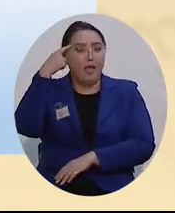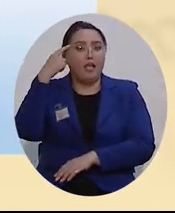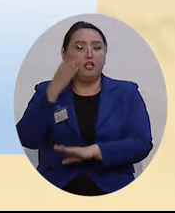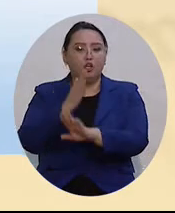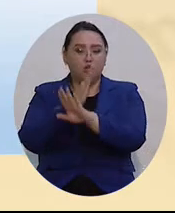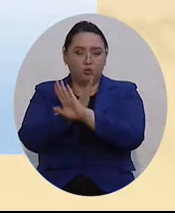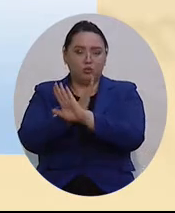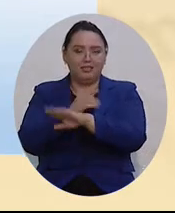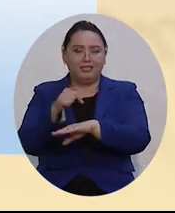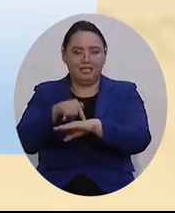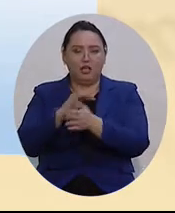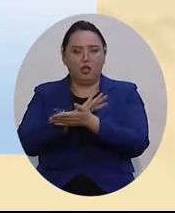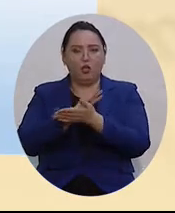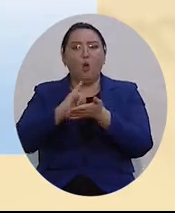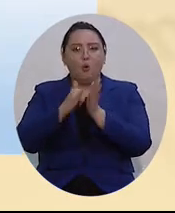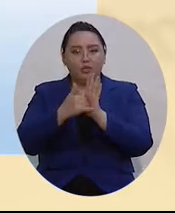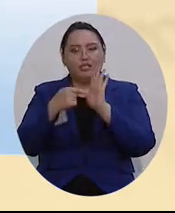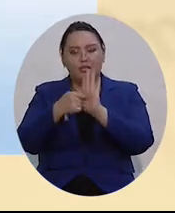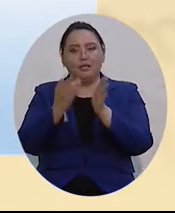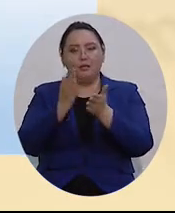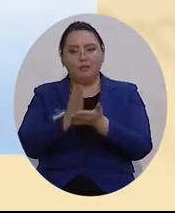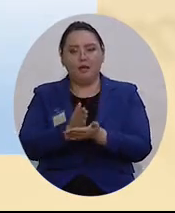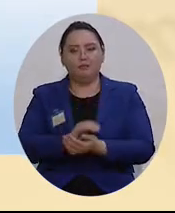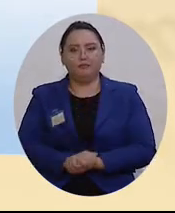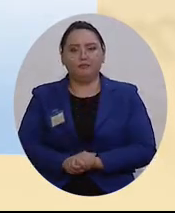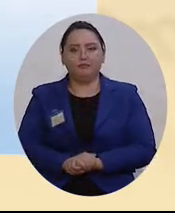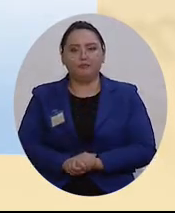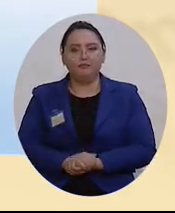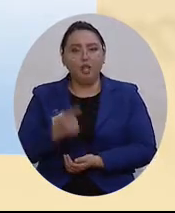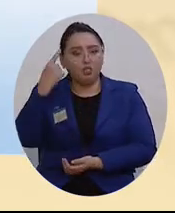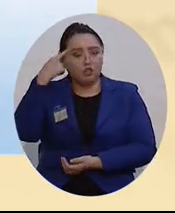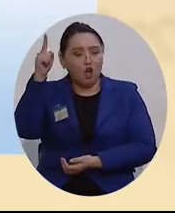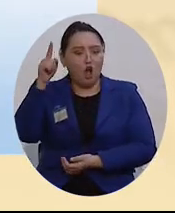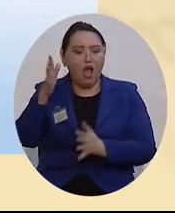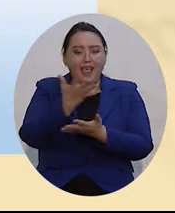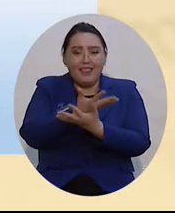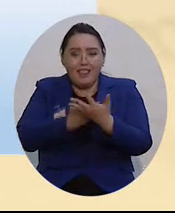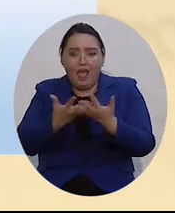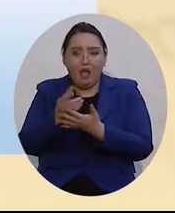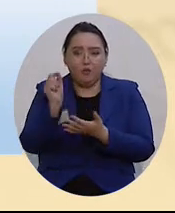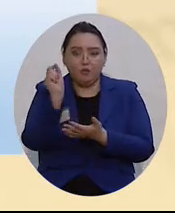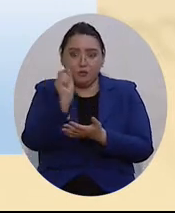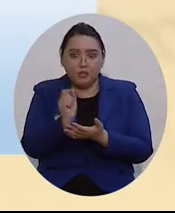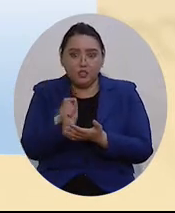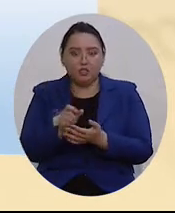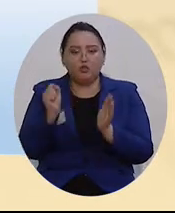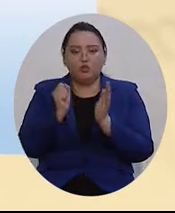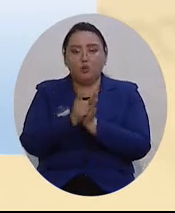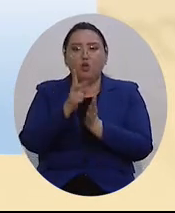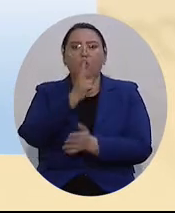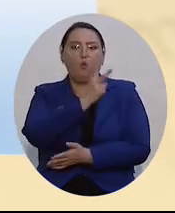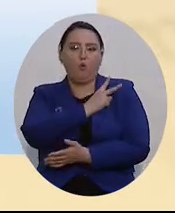тус илэрхийлж байна. Тэгэхээр нөхцөлийн утгыг мэдсэнээр зохио найруулж бичих зөв ярихад чухал үүрэгтэй маа гэдгийг эндээс хөөхдөө